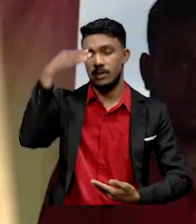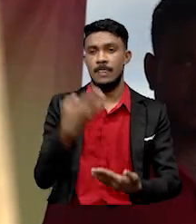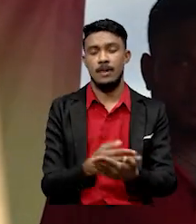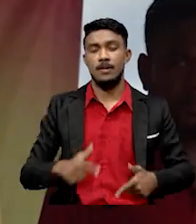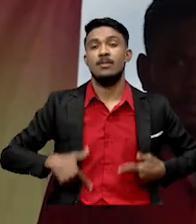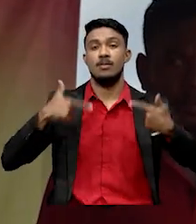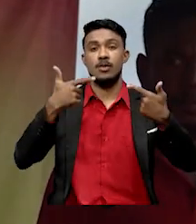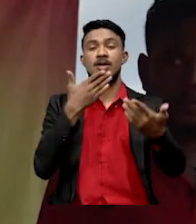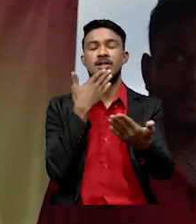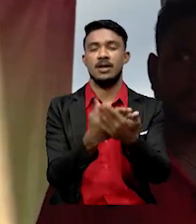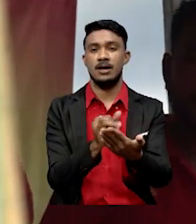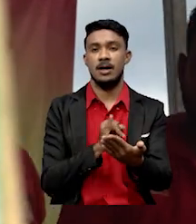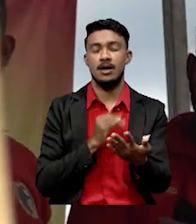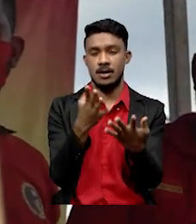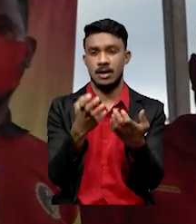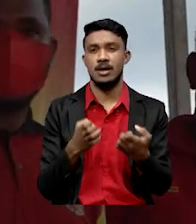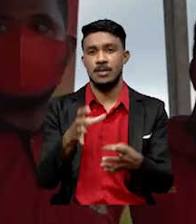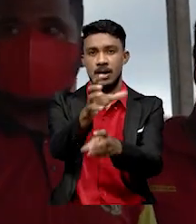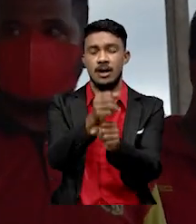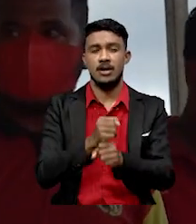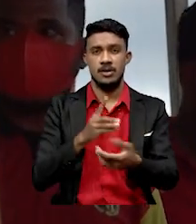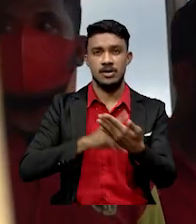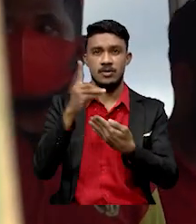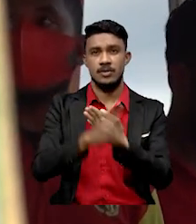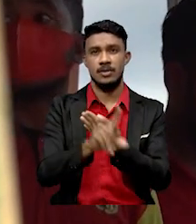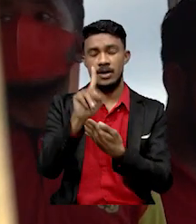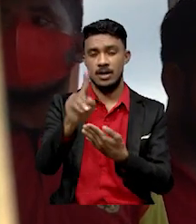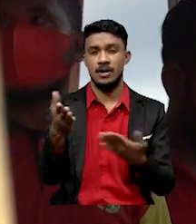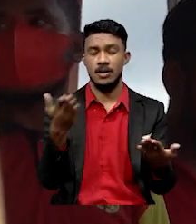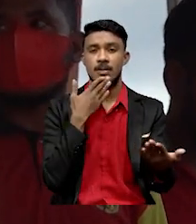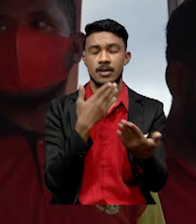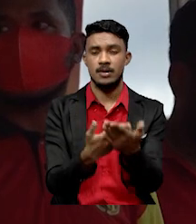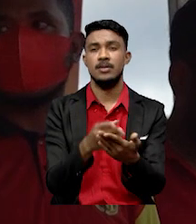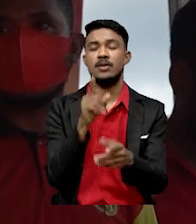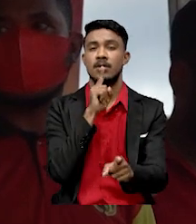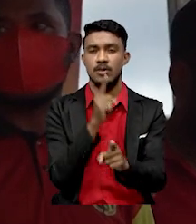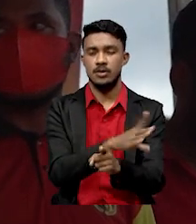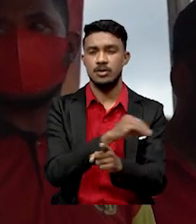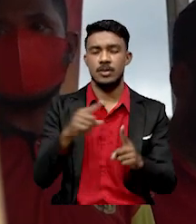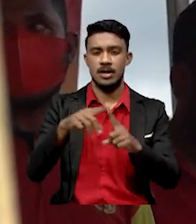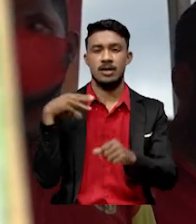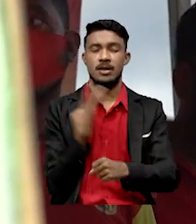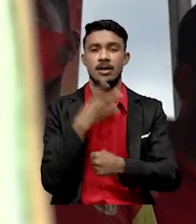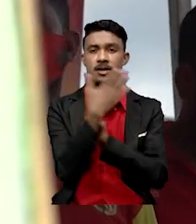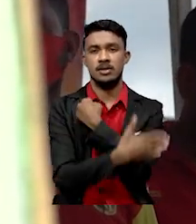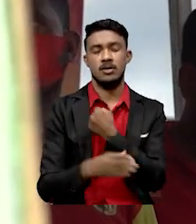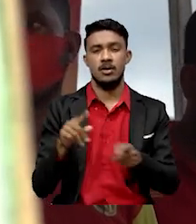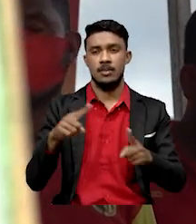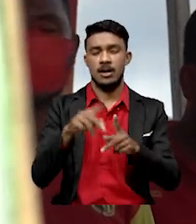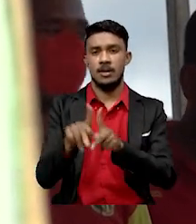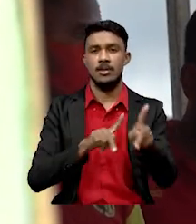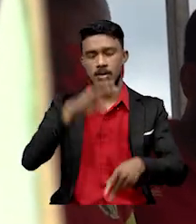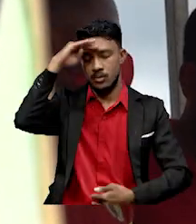dia ao akarak maka atu halau desenvolvimento ida integrado sustentável baitania rai baitania povo baitania uan